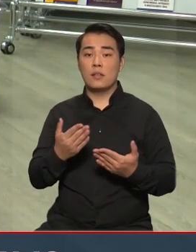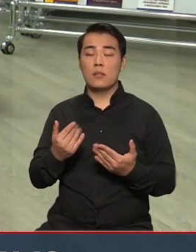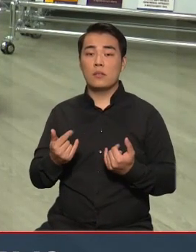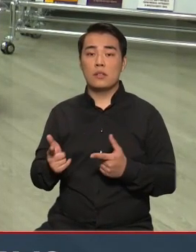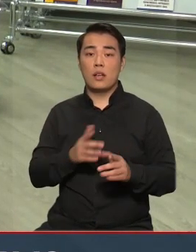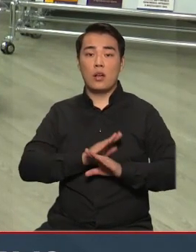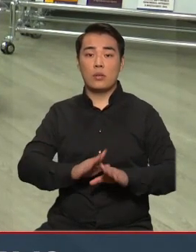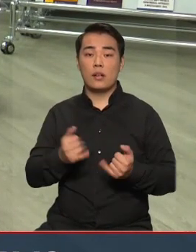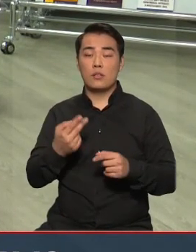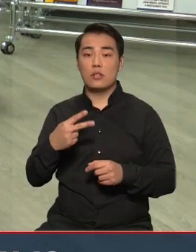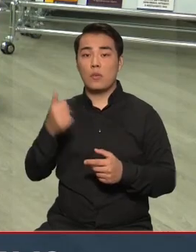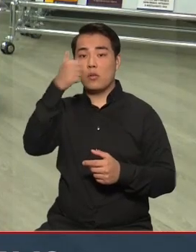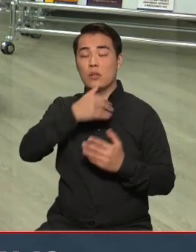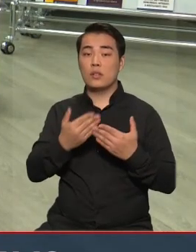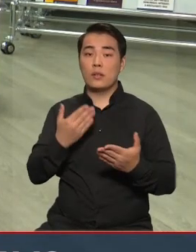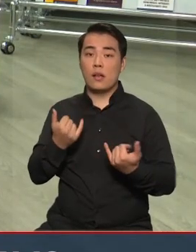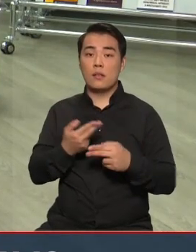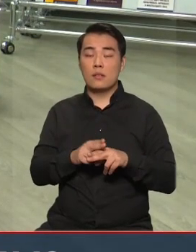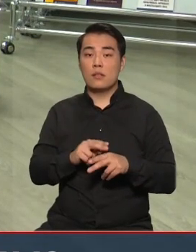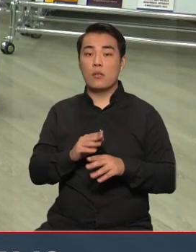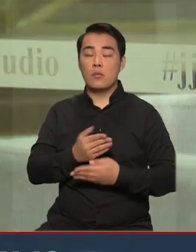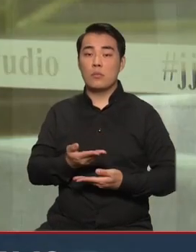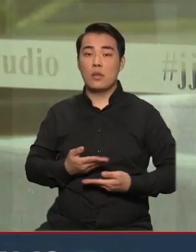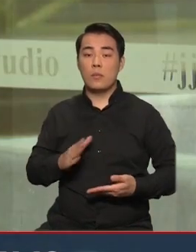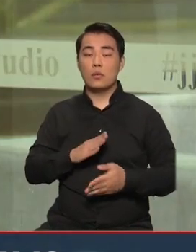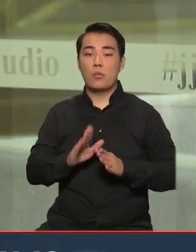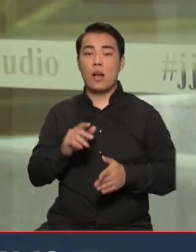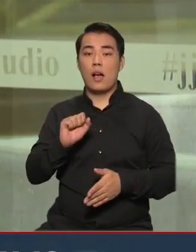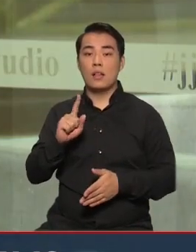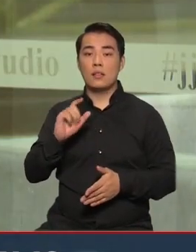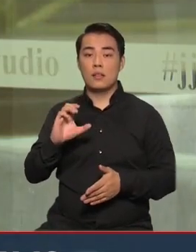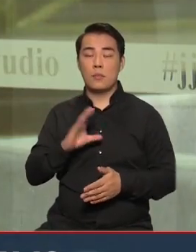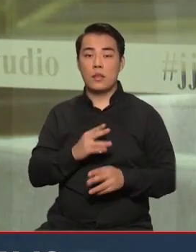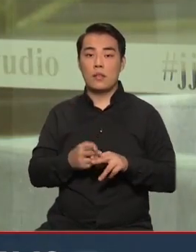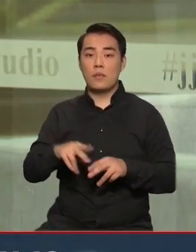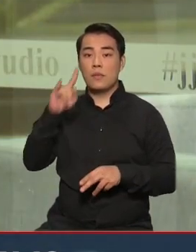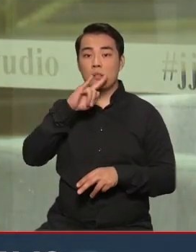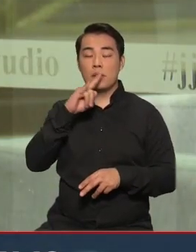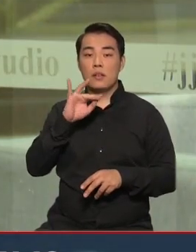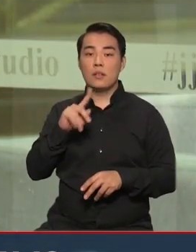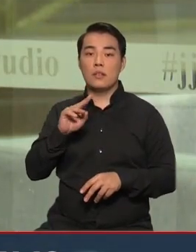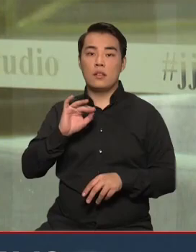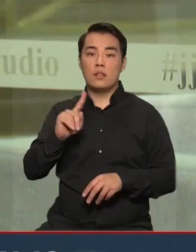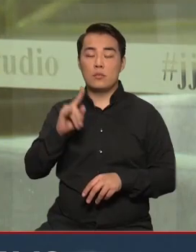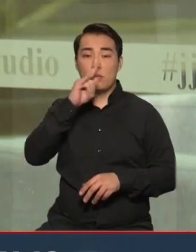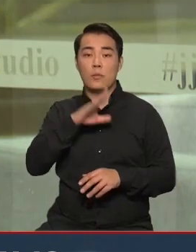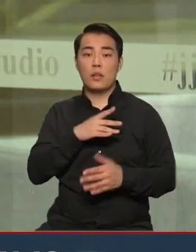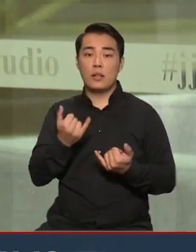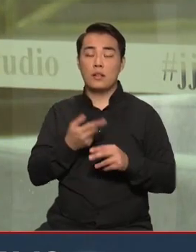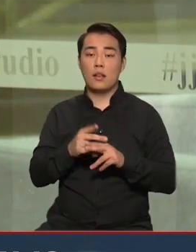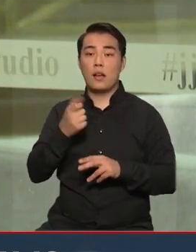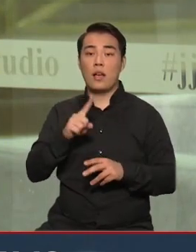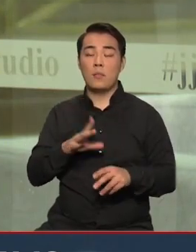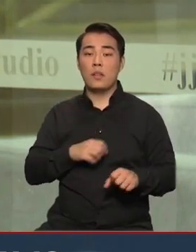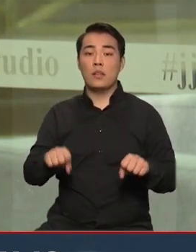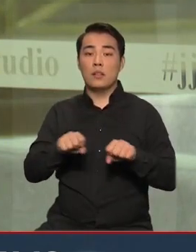мысалы, осыдан 20 жыл бұрын тек қана бізде АЗС болды. Яғни, дизтопливі бензинмен. Ал қазір бүгін таңда одан кейін газ